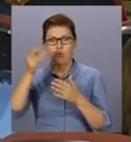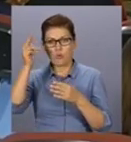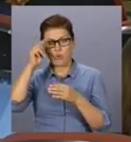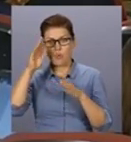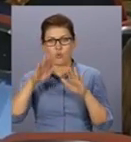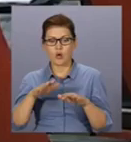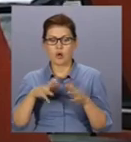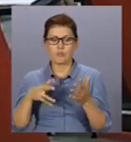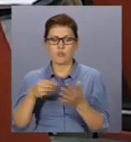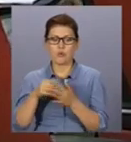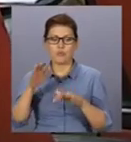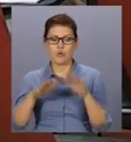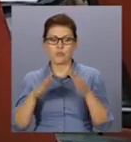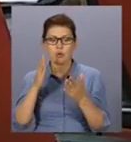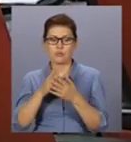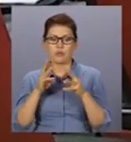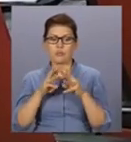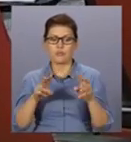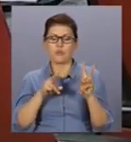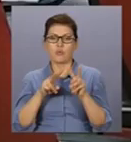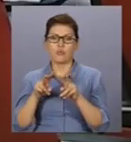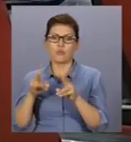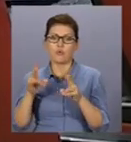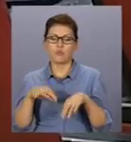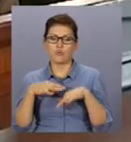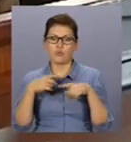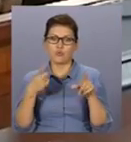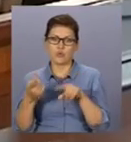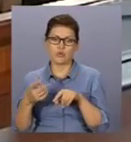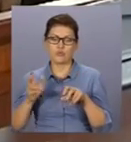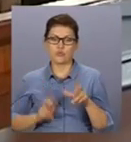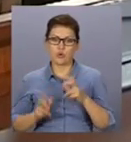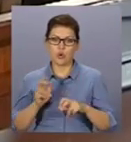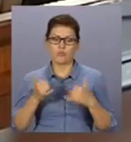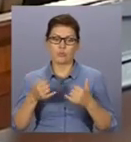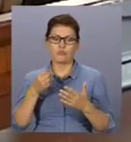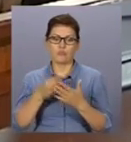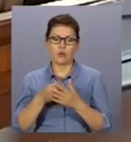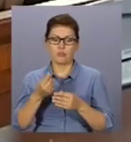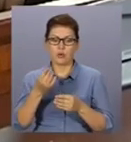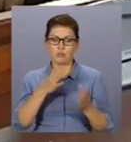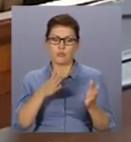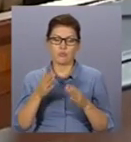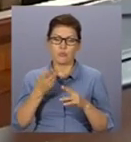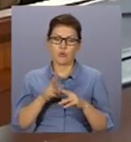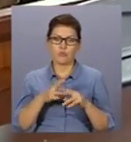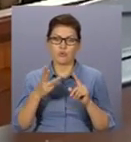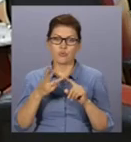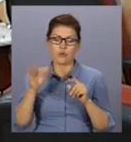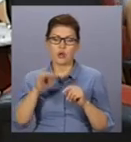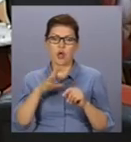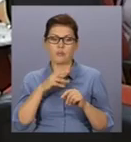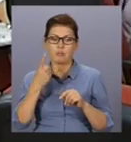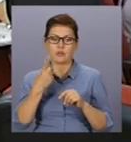орындарындағы төлемақы деңгейі тікелей министрлік бақылауына өтеді. Студенттің қалтасын қағатын қымбат баға реттелмек. Үшіншіден